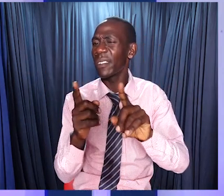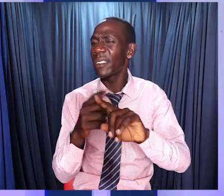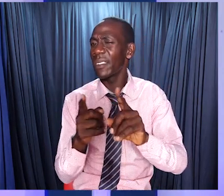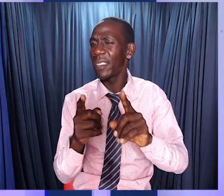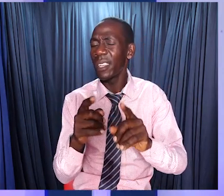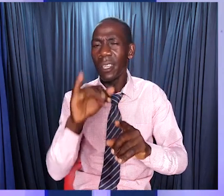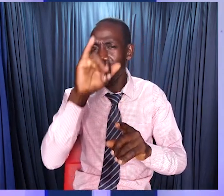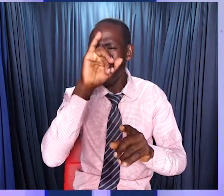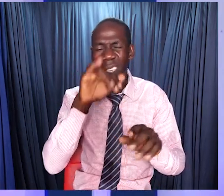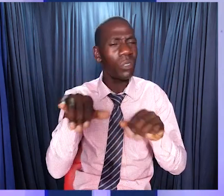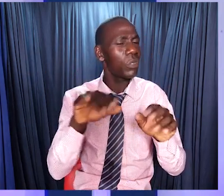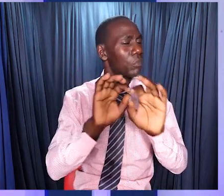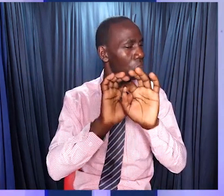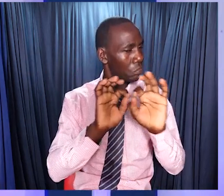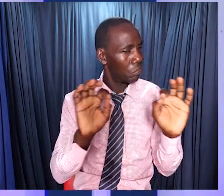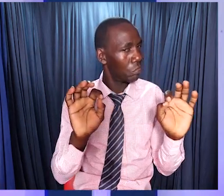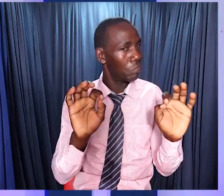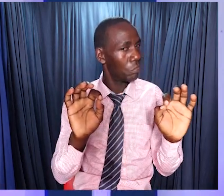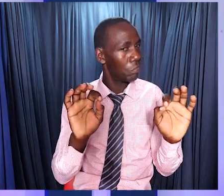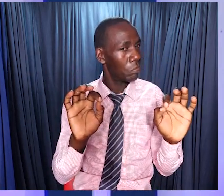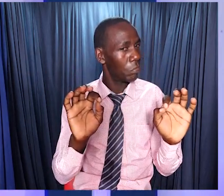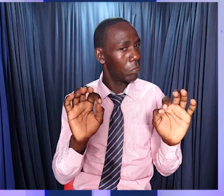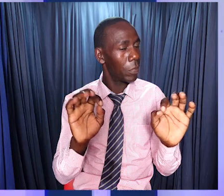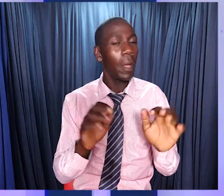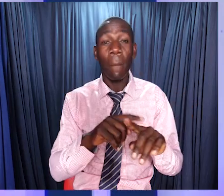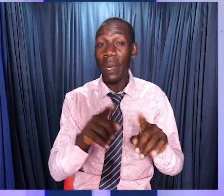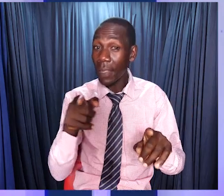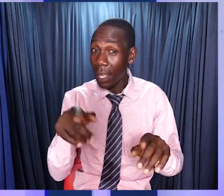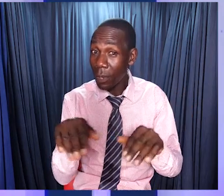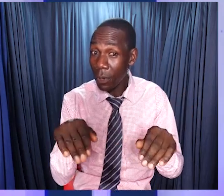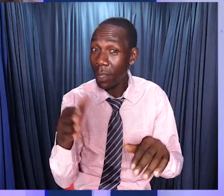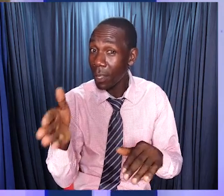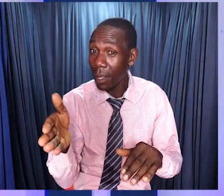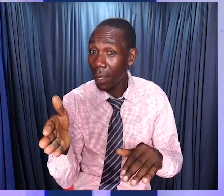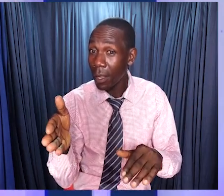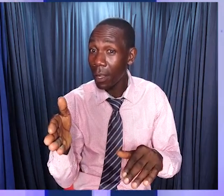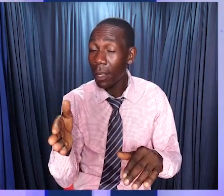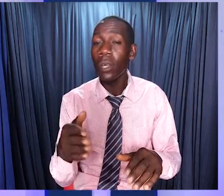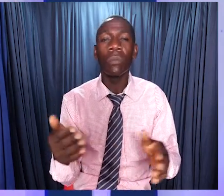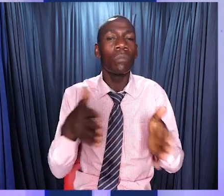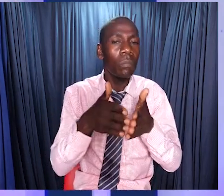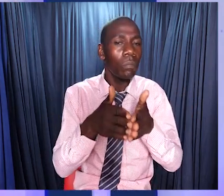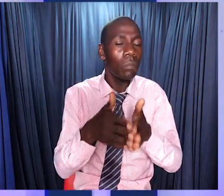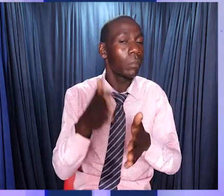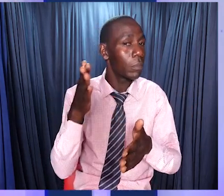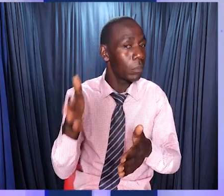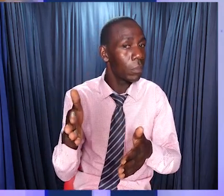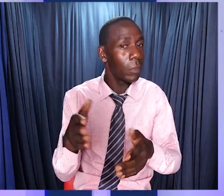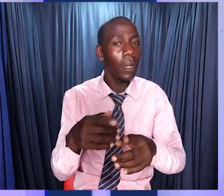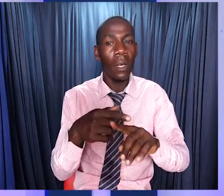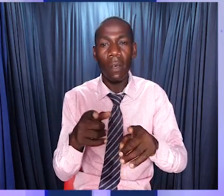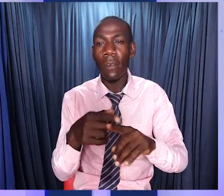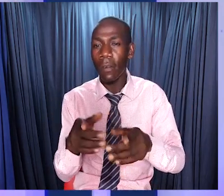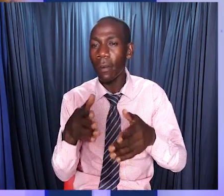Hata Misri walikuwa hawayafanya hayo mengine. They never committed some of this stuff in Egypt. Wakayafanya. But they did all this on the way. Wakarudi kwa zina. They went back to adultery. Bakila